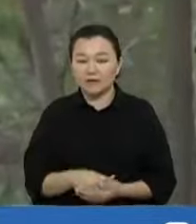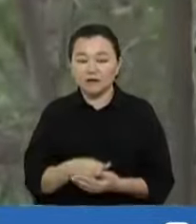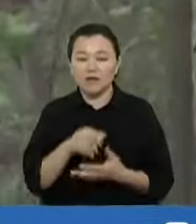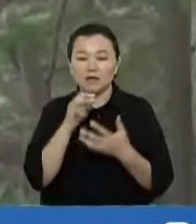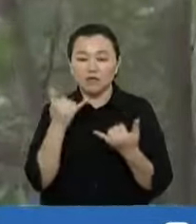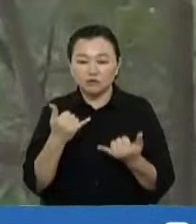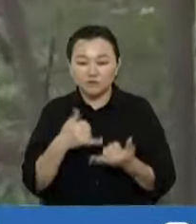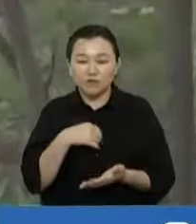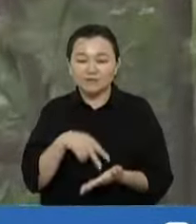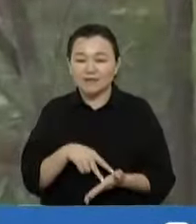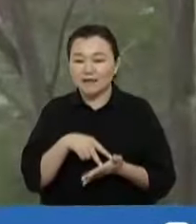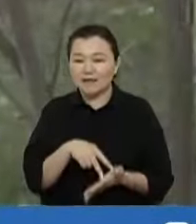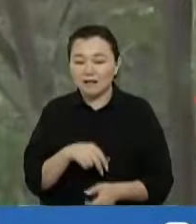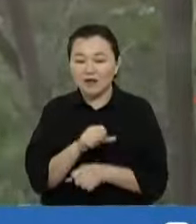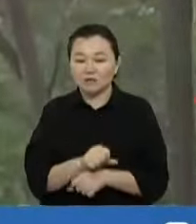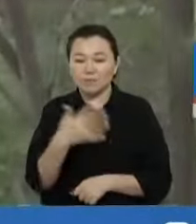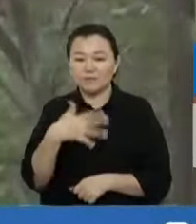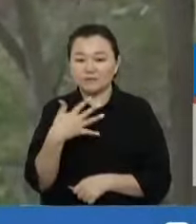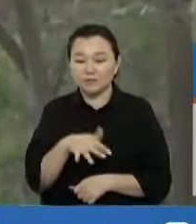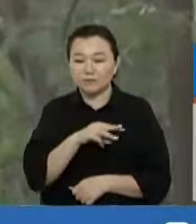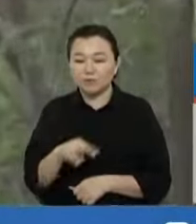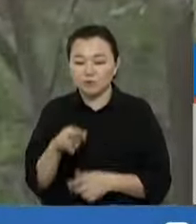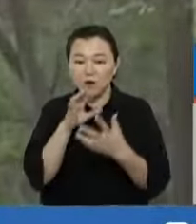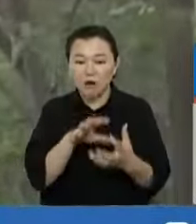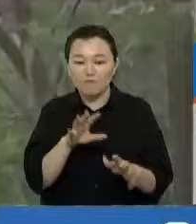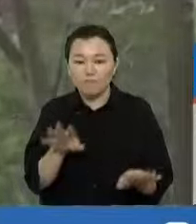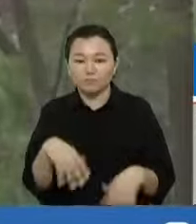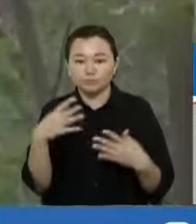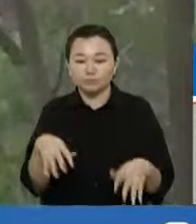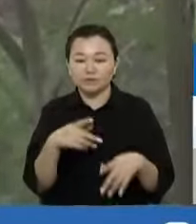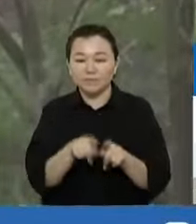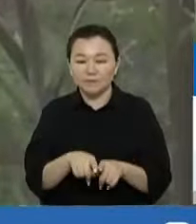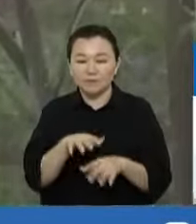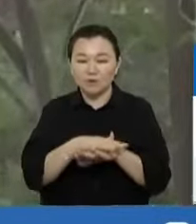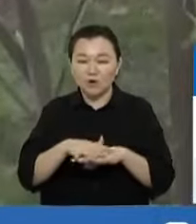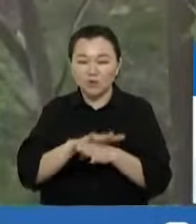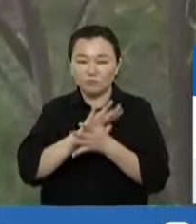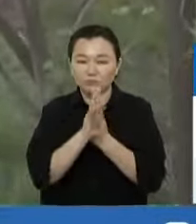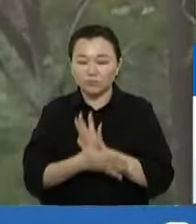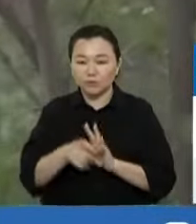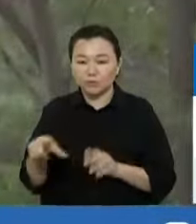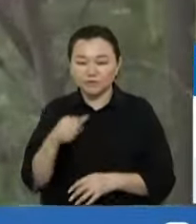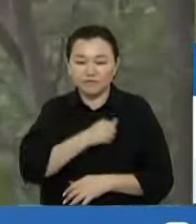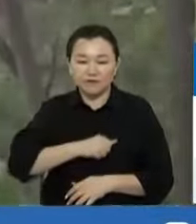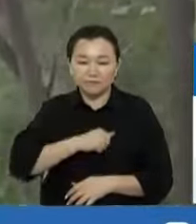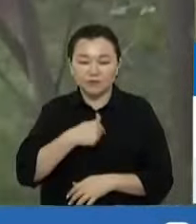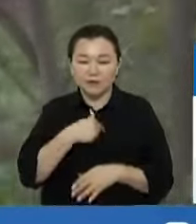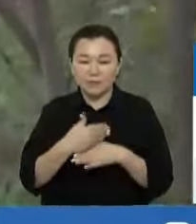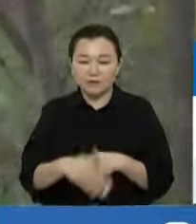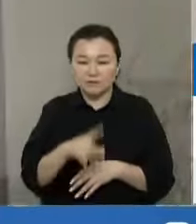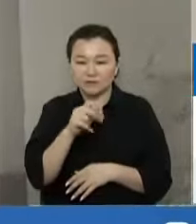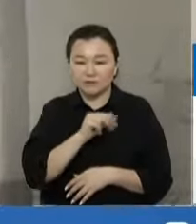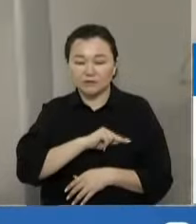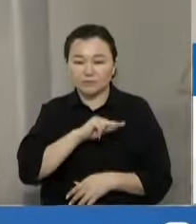Я сегодня стояла на остановке 50 минут, автобусов не было. Там такая толпа была. Люди все возмущены, я опоздала на